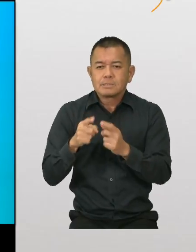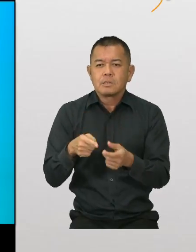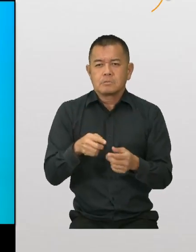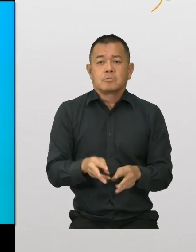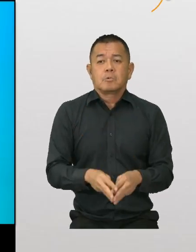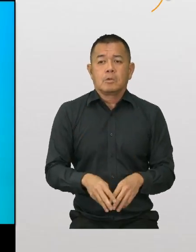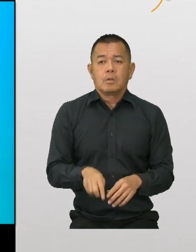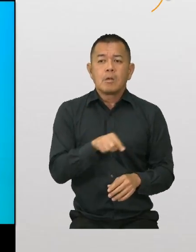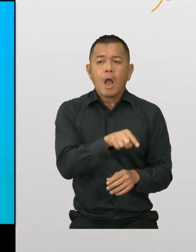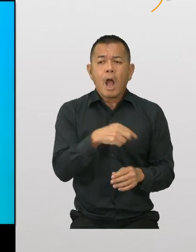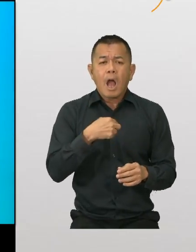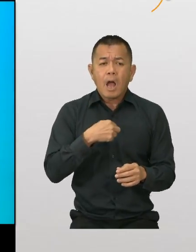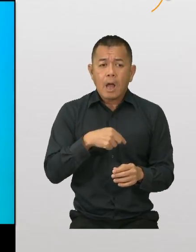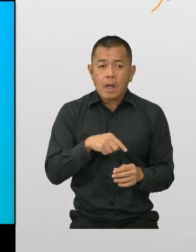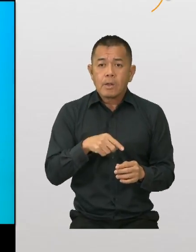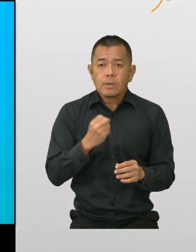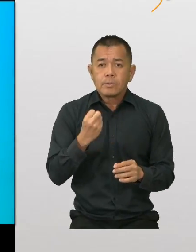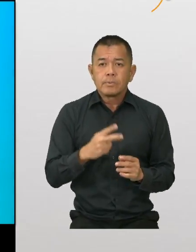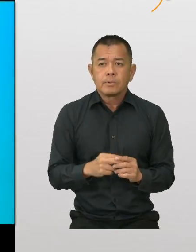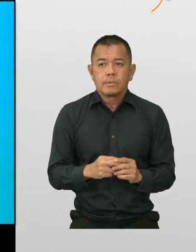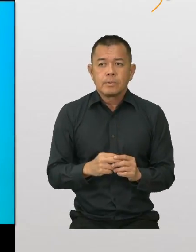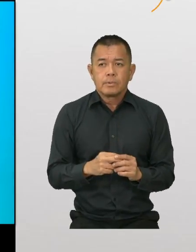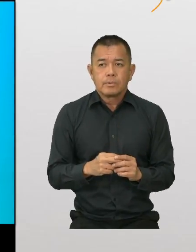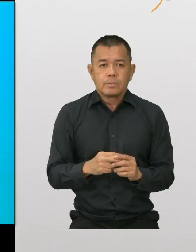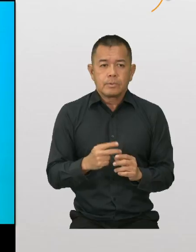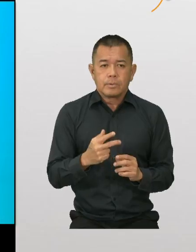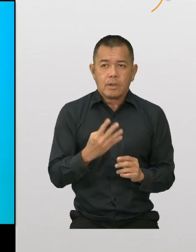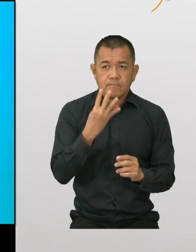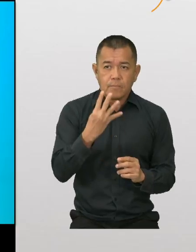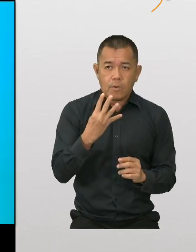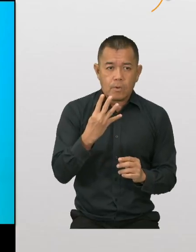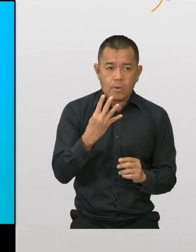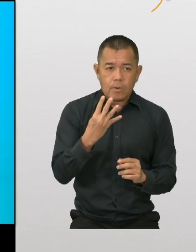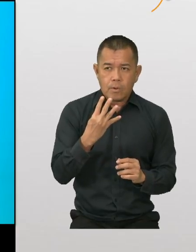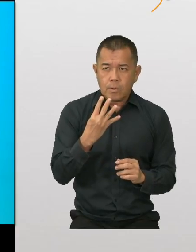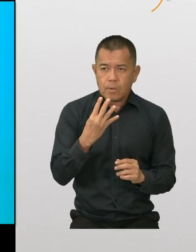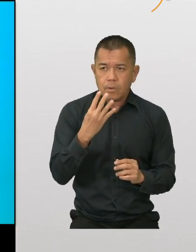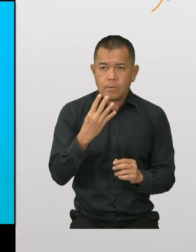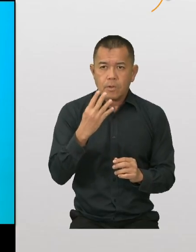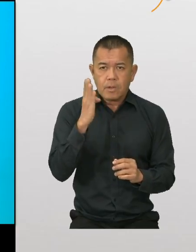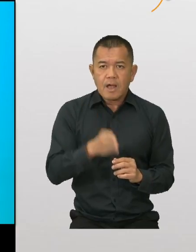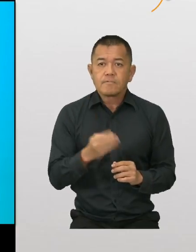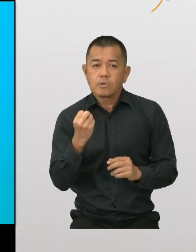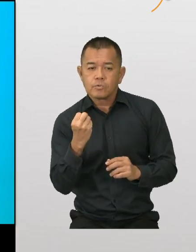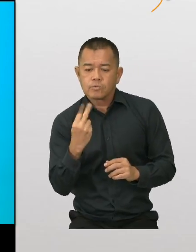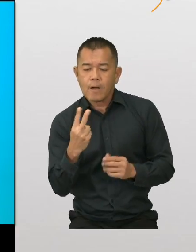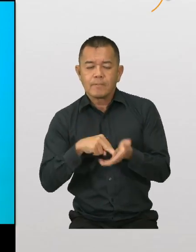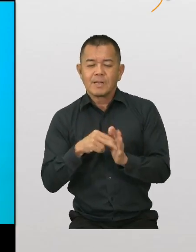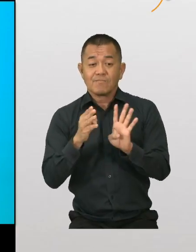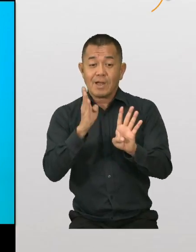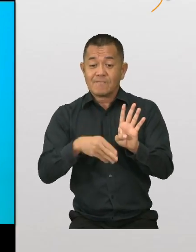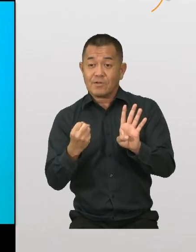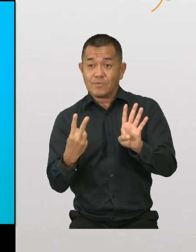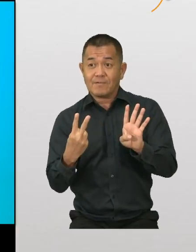12 费4个月 months, 是由政府 4 of 帮 them 他们付的。 have been paid for by the 高达 government 1/3 according to that. 其实 It's